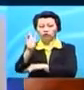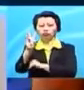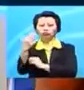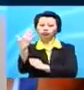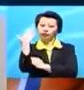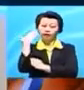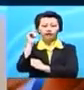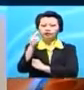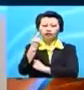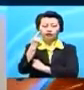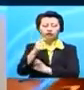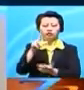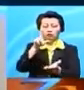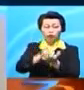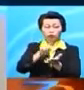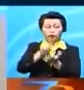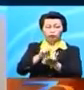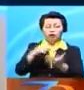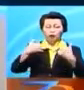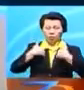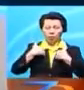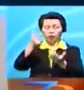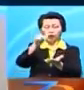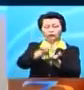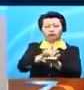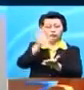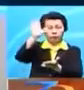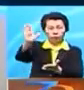pagi. Wartawan Andy Reza Rohadian melaporkan.